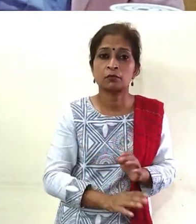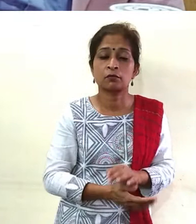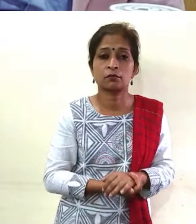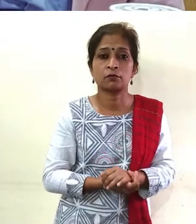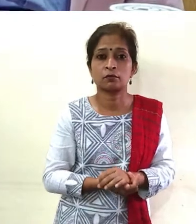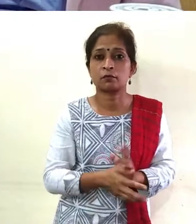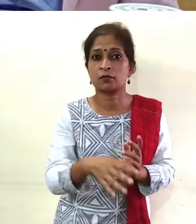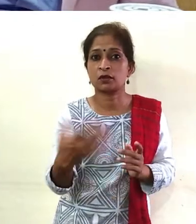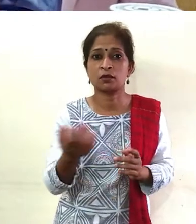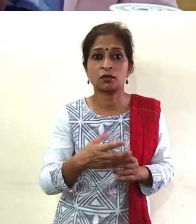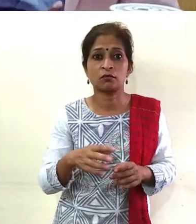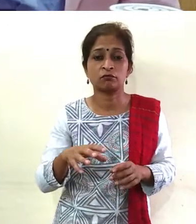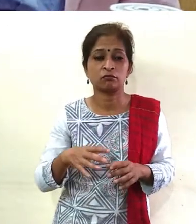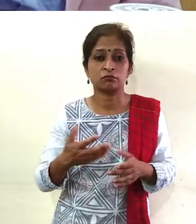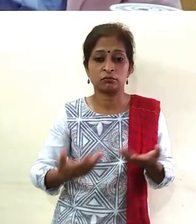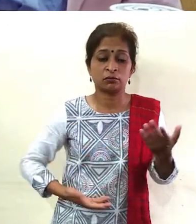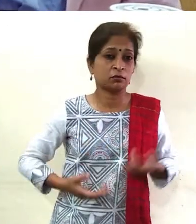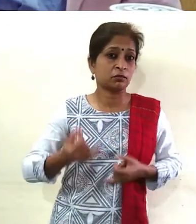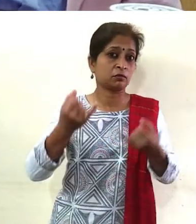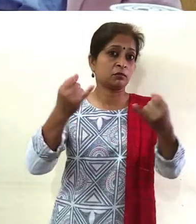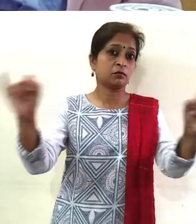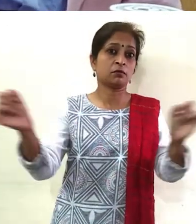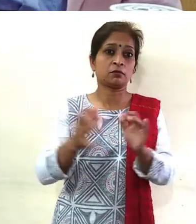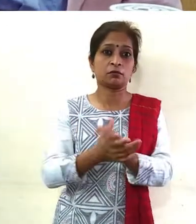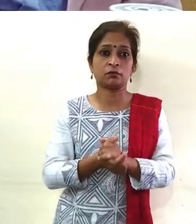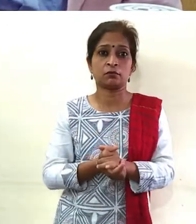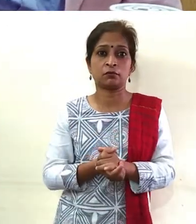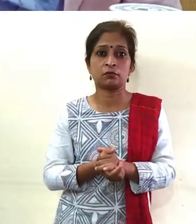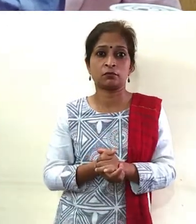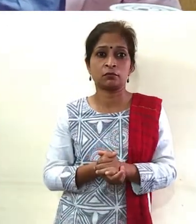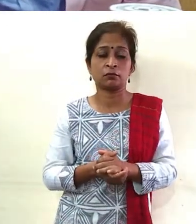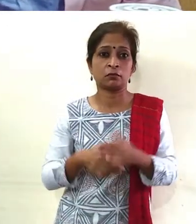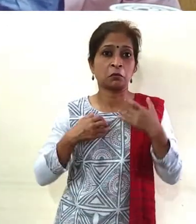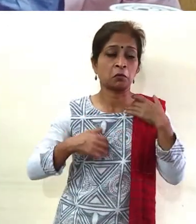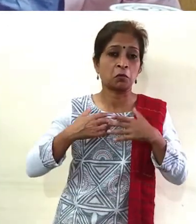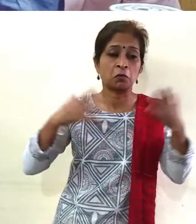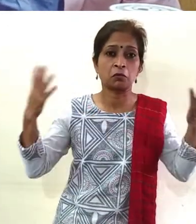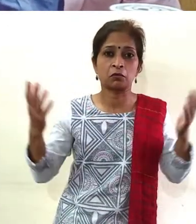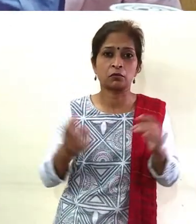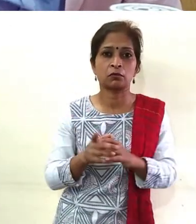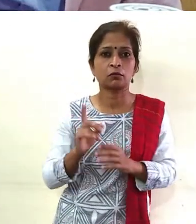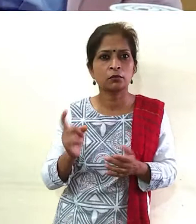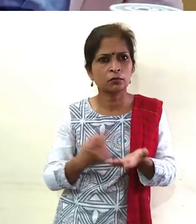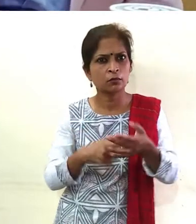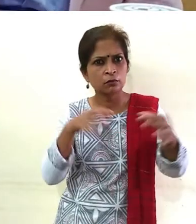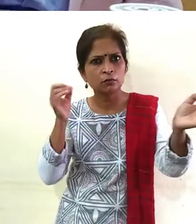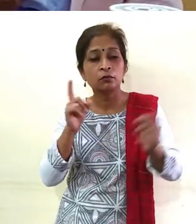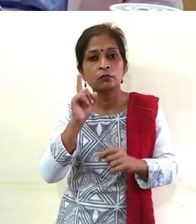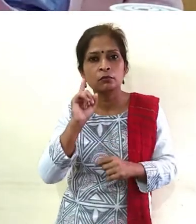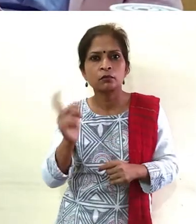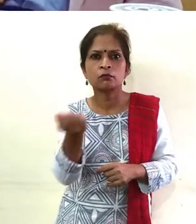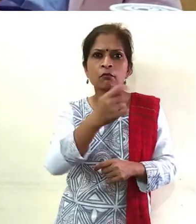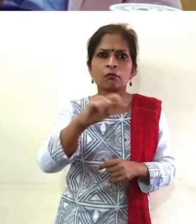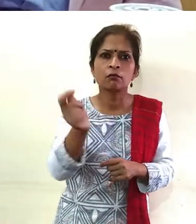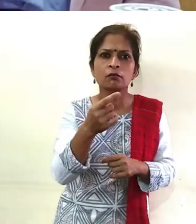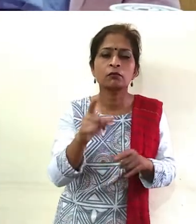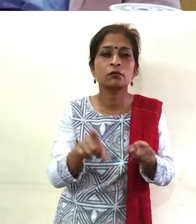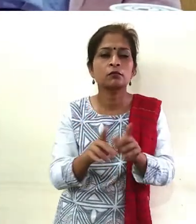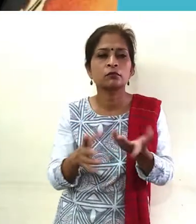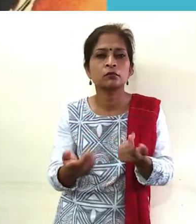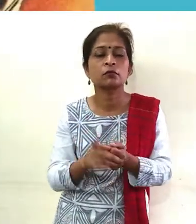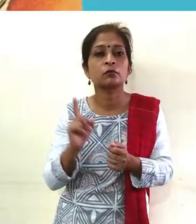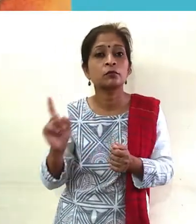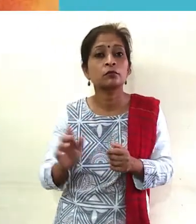बड़ा ही आक्रामक था। तो था तो वही राम, पर हाथ में परशु था। तो परशुराम